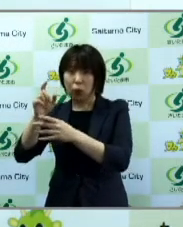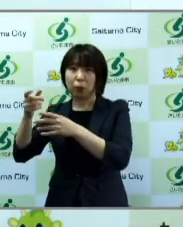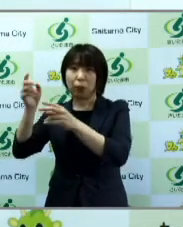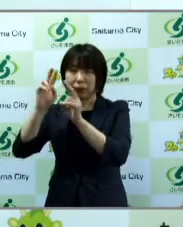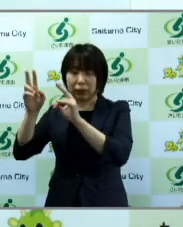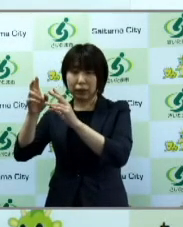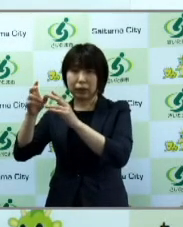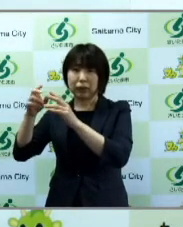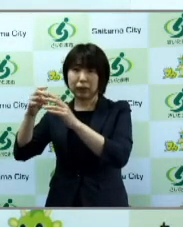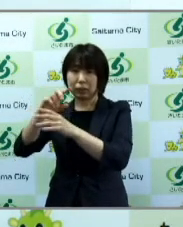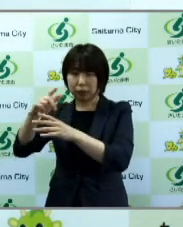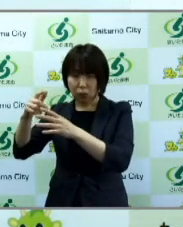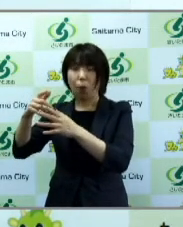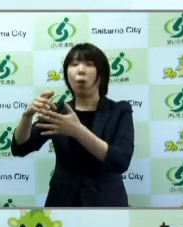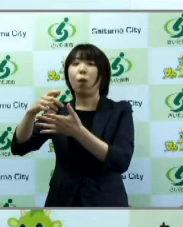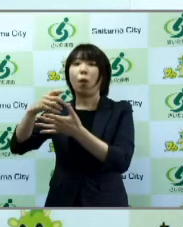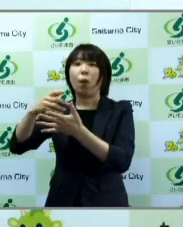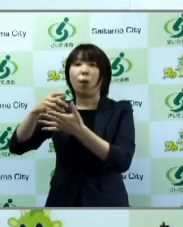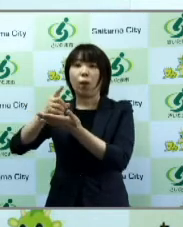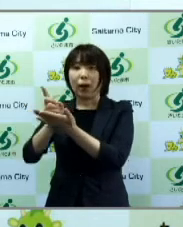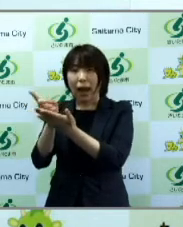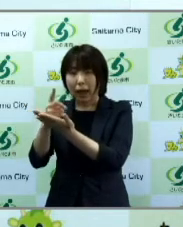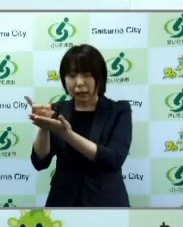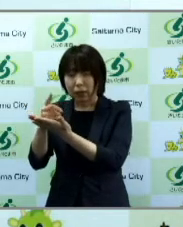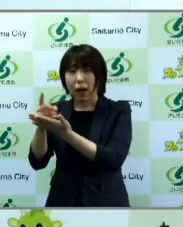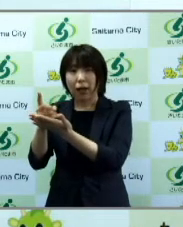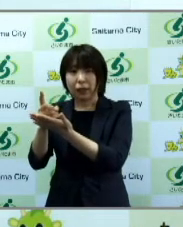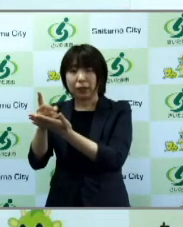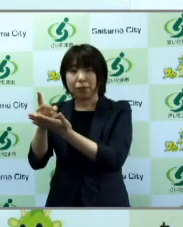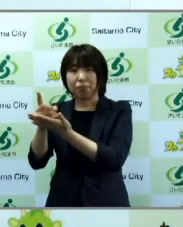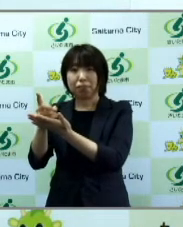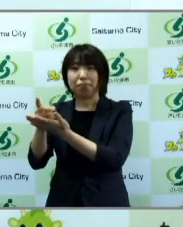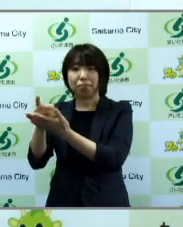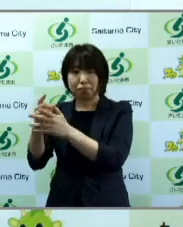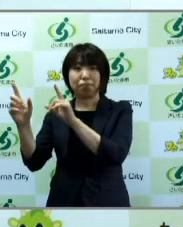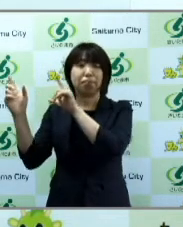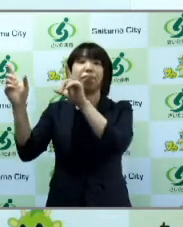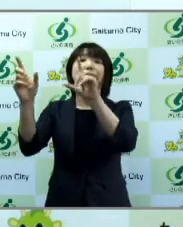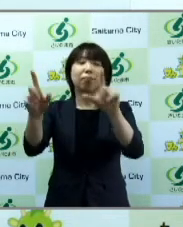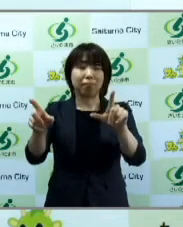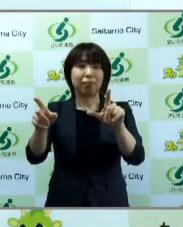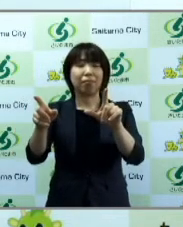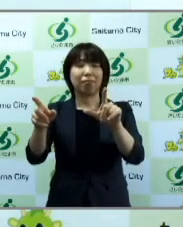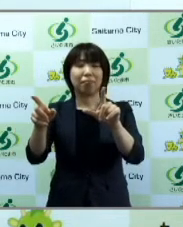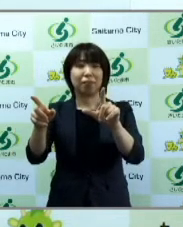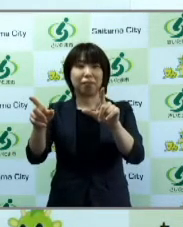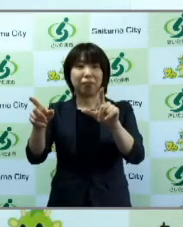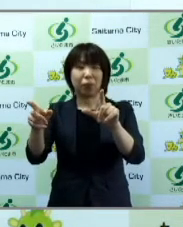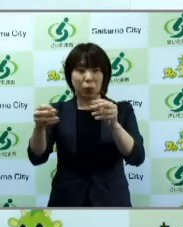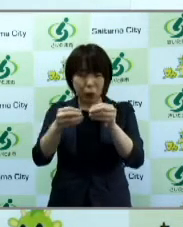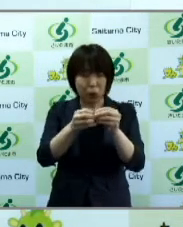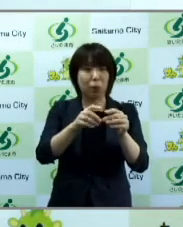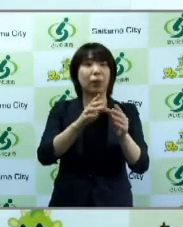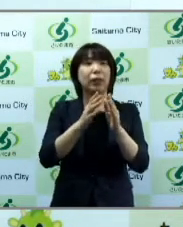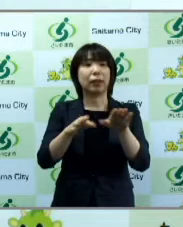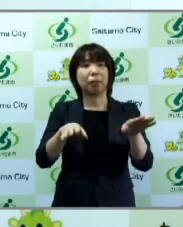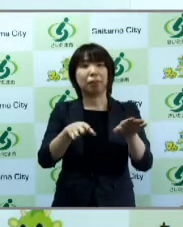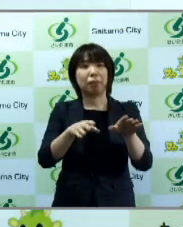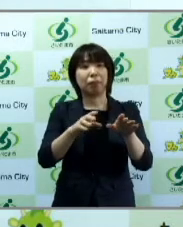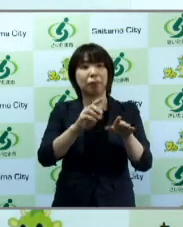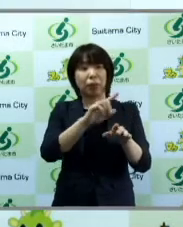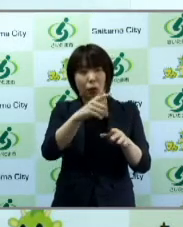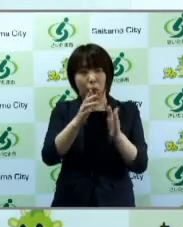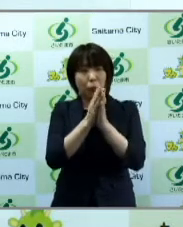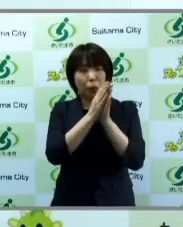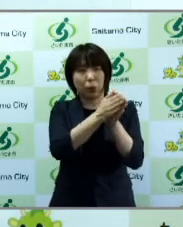ですね、各店舗事業者に要請をしていく、お話をしていくということを、強化をし